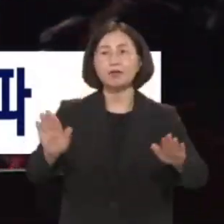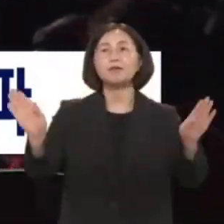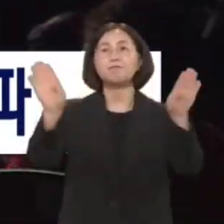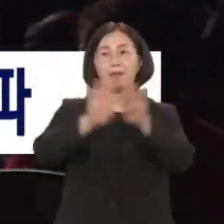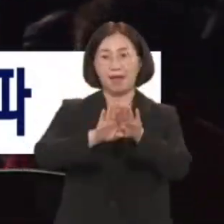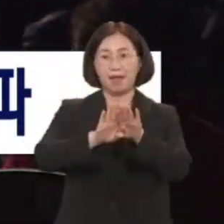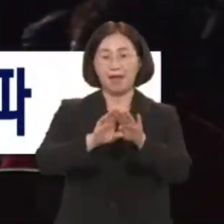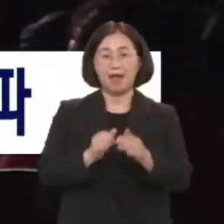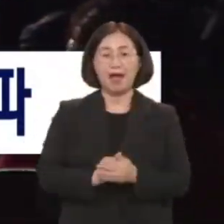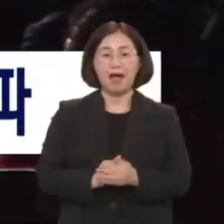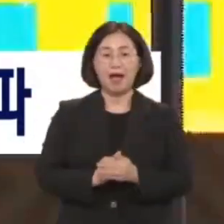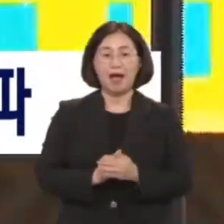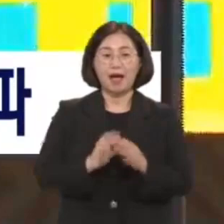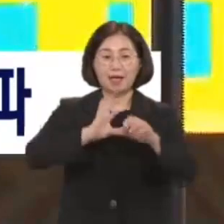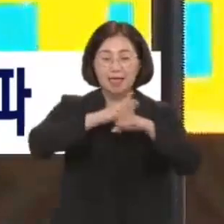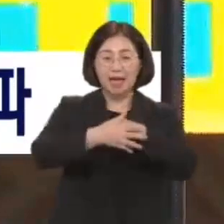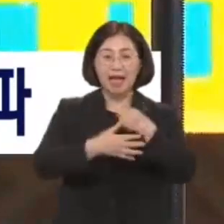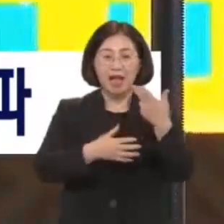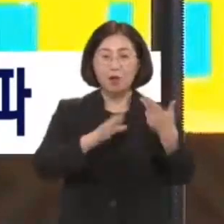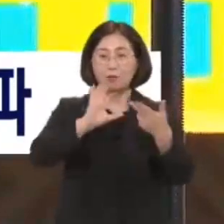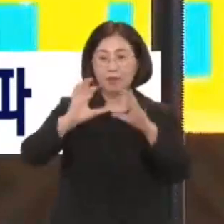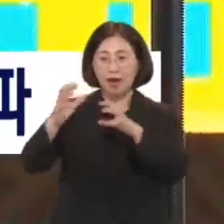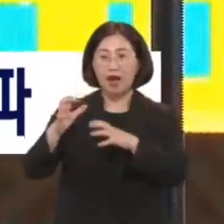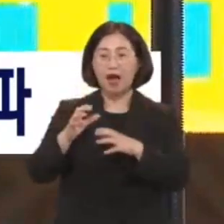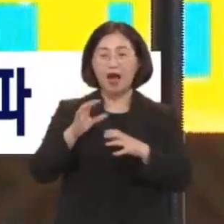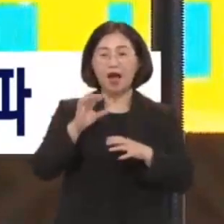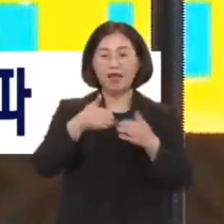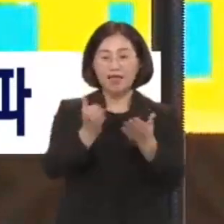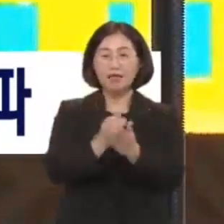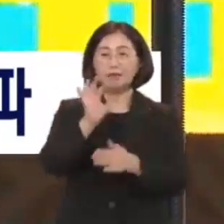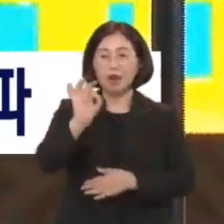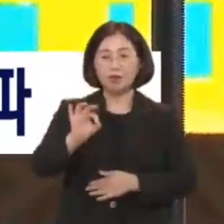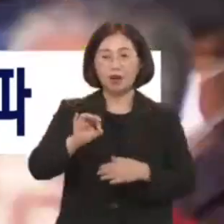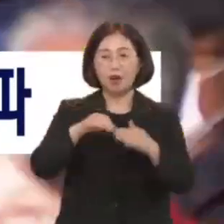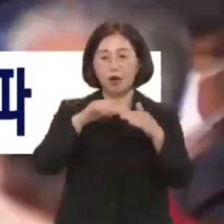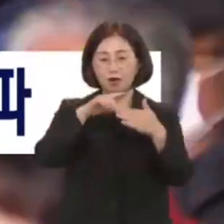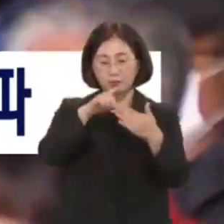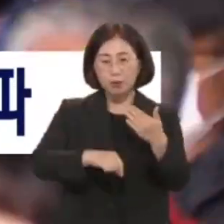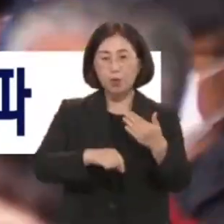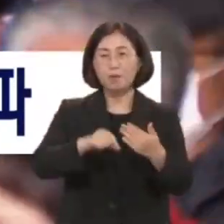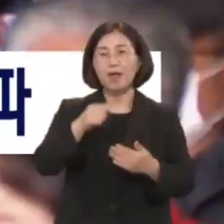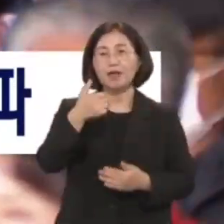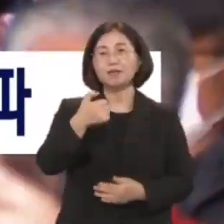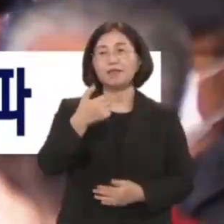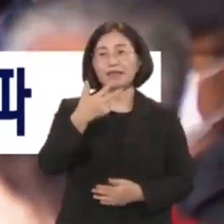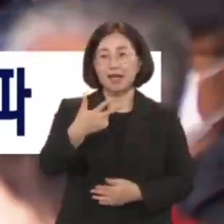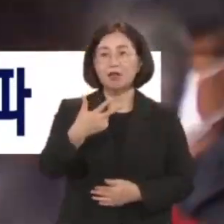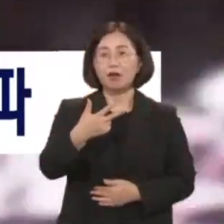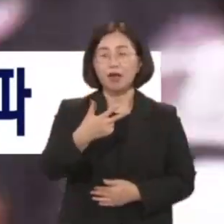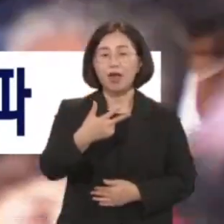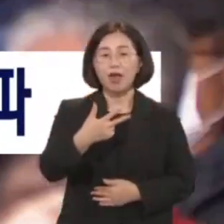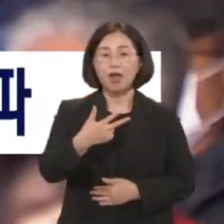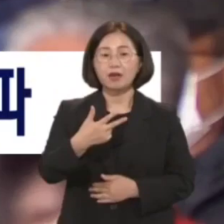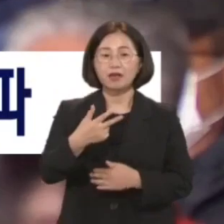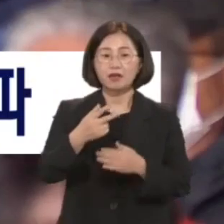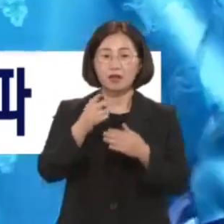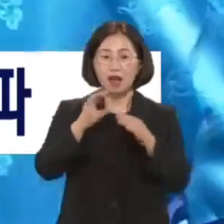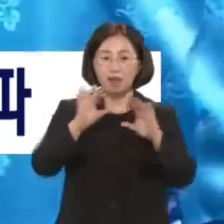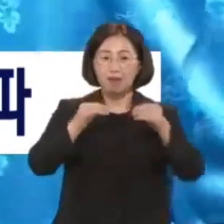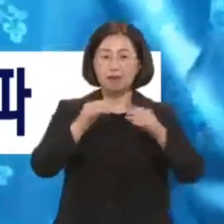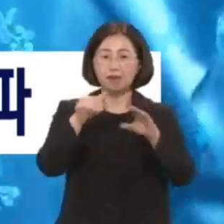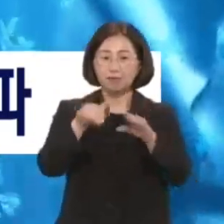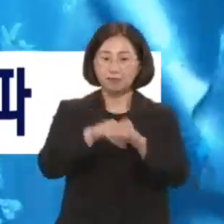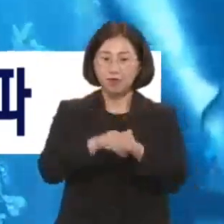대백 제전은 세계 일곱 개국 10개 팀이 참여해 총 예 다섯 개 프로그램을 운영해 백제문화를 재조명하고